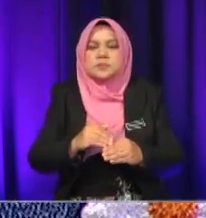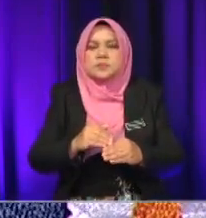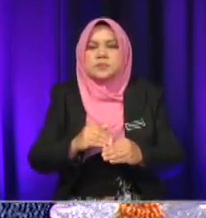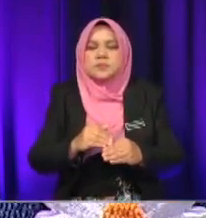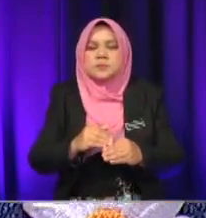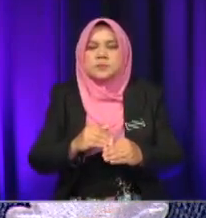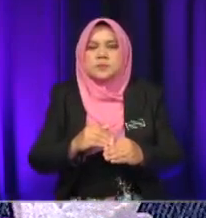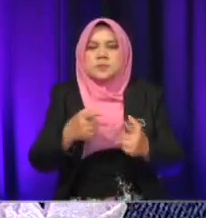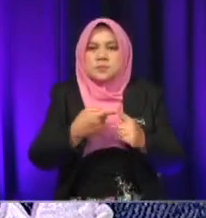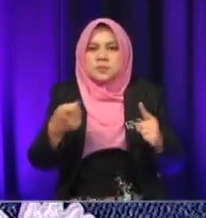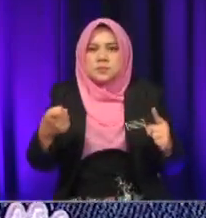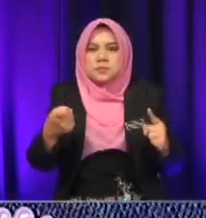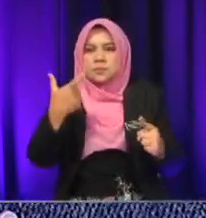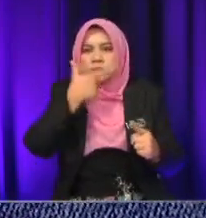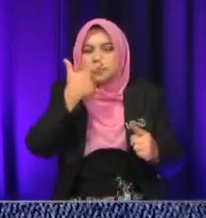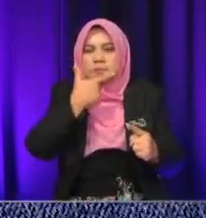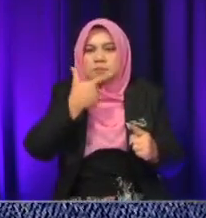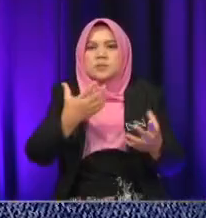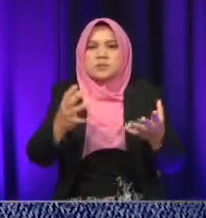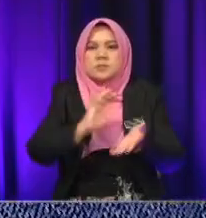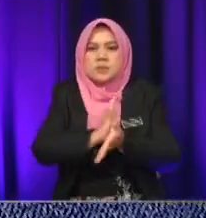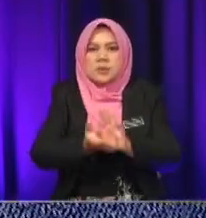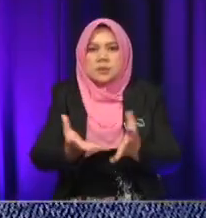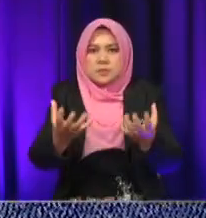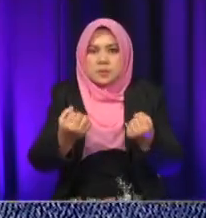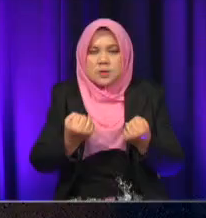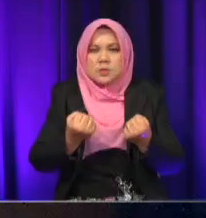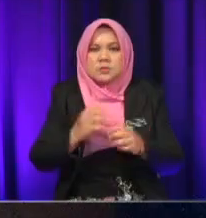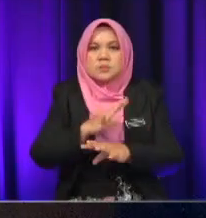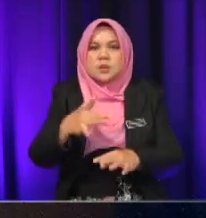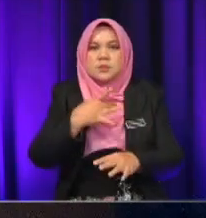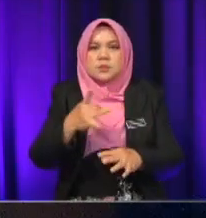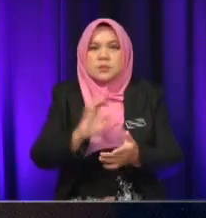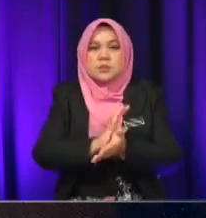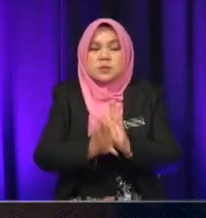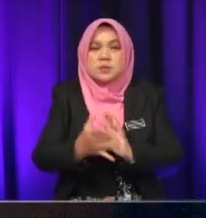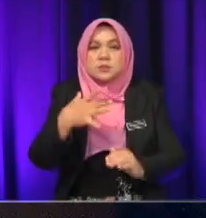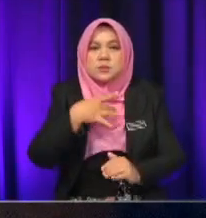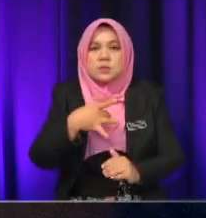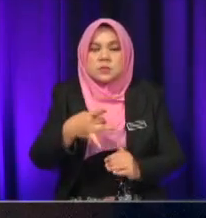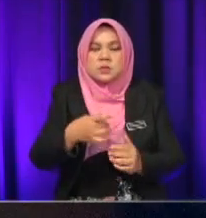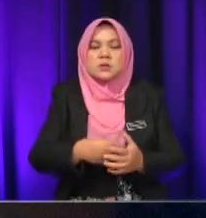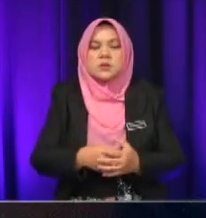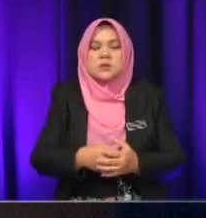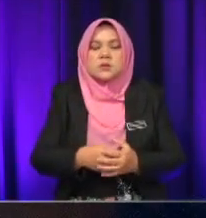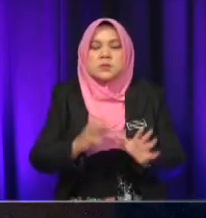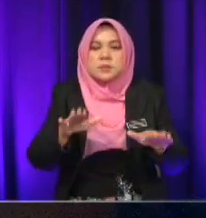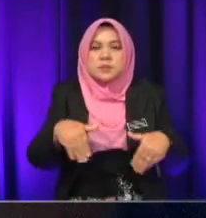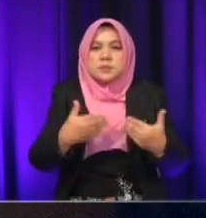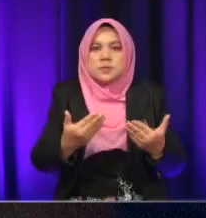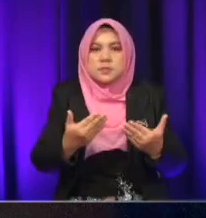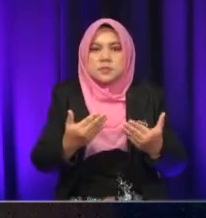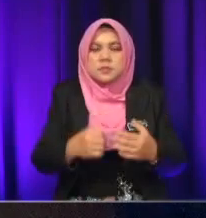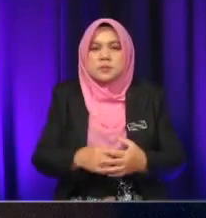Memujuk daripada tak nak jadi nak. Tak suka jadi suka. Betul. Jadi macam mana dia menggunakan